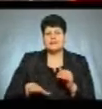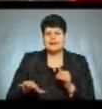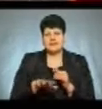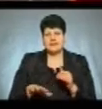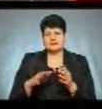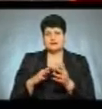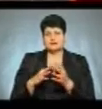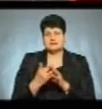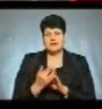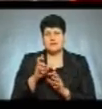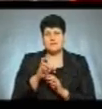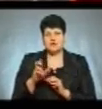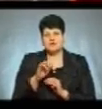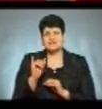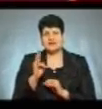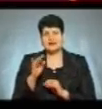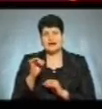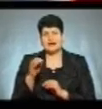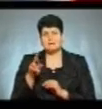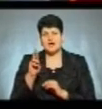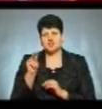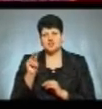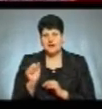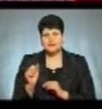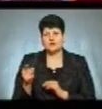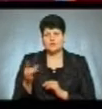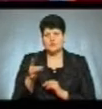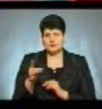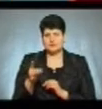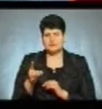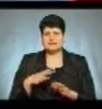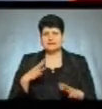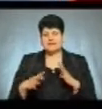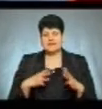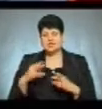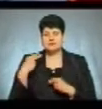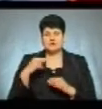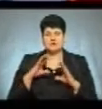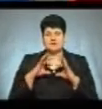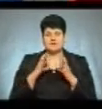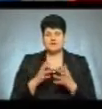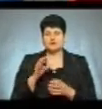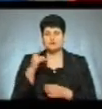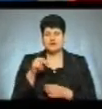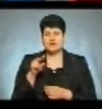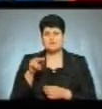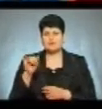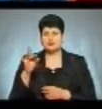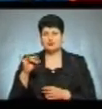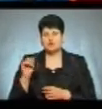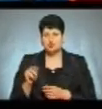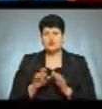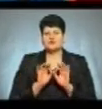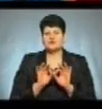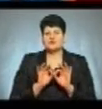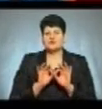та Кип'ячка Тернопільського району. Тренер чемпіона світу з біатлону Дмитра Підручного розповів про початок